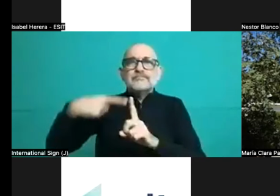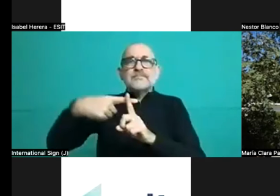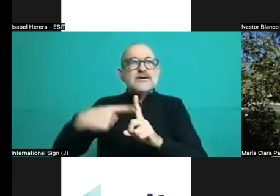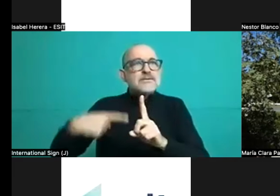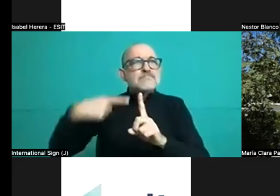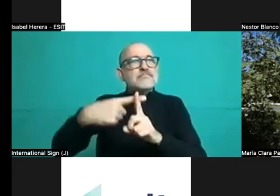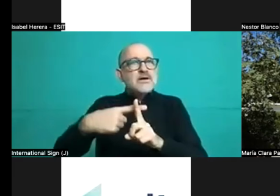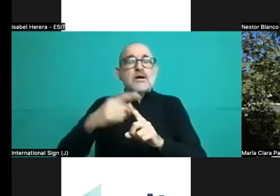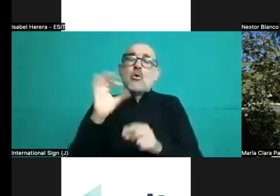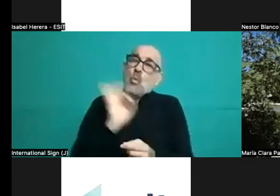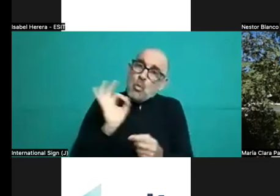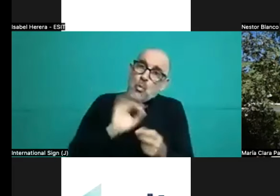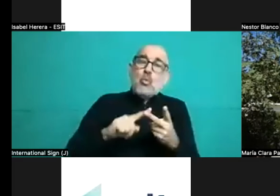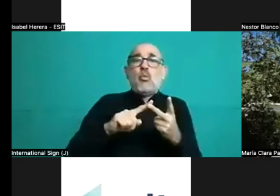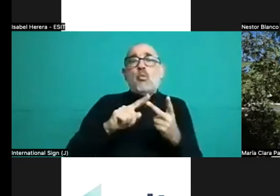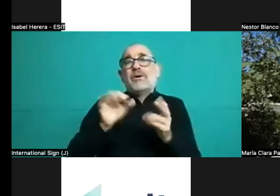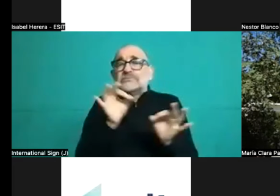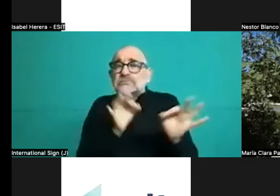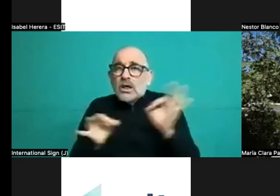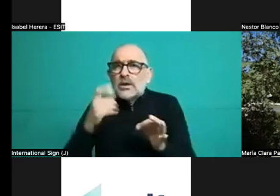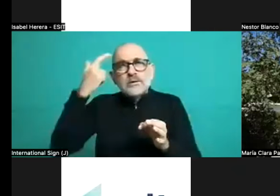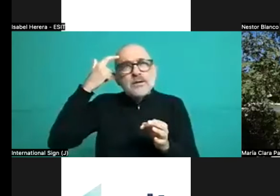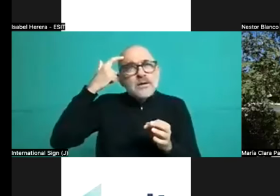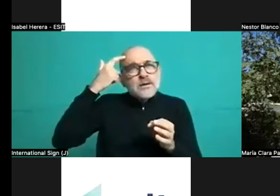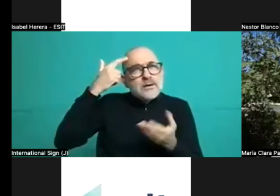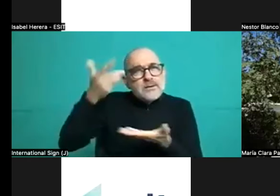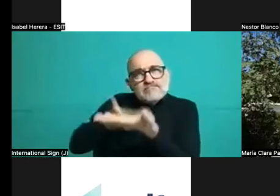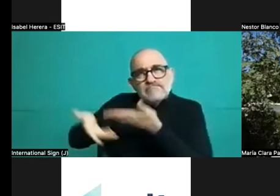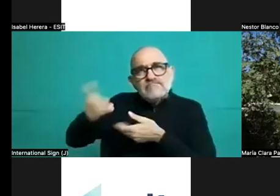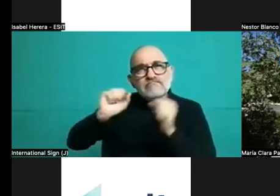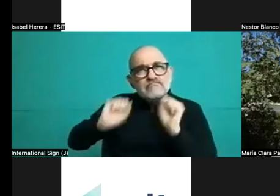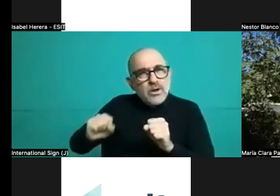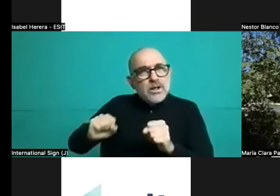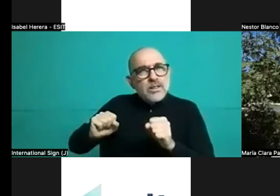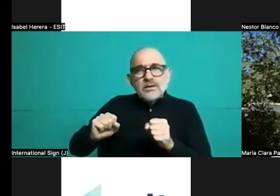des stratégies qui accélèrent la mise en